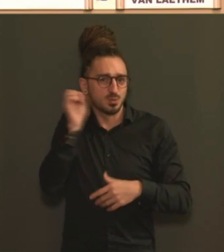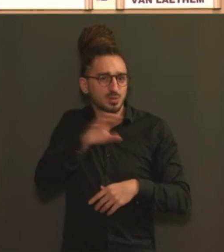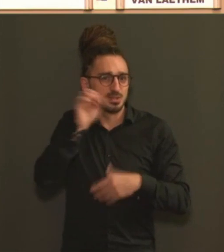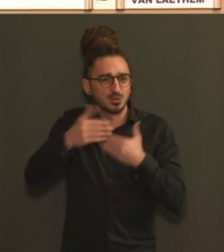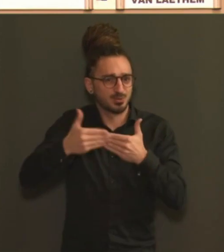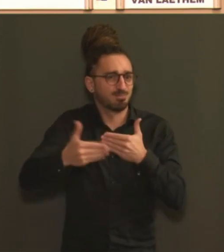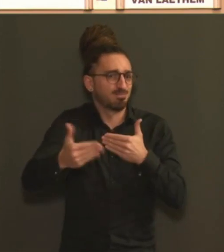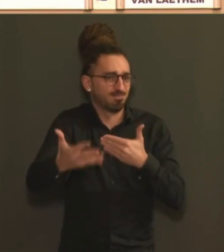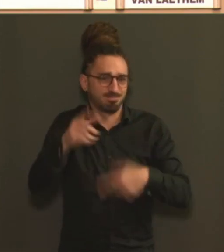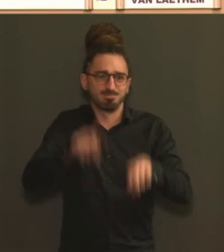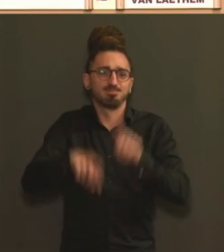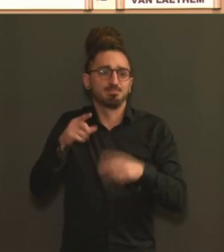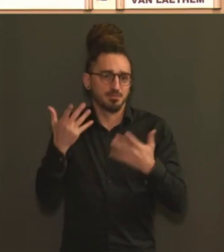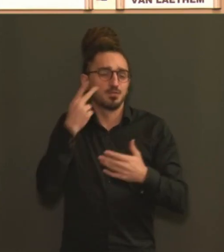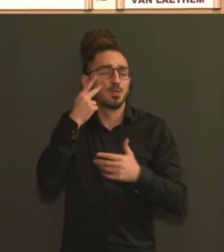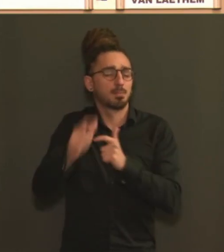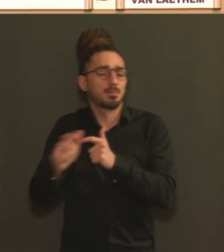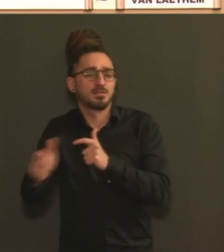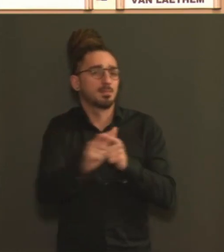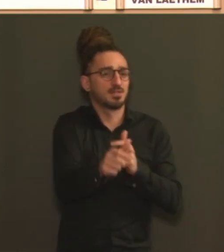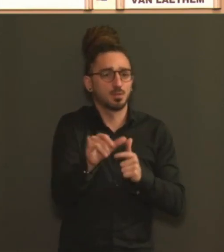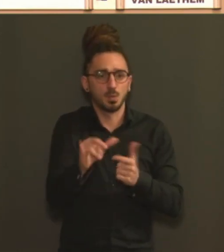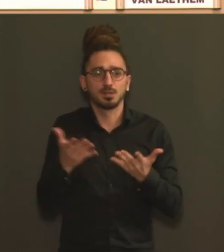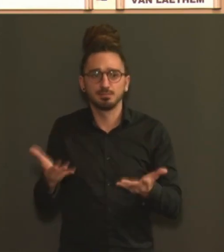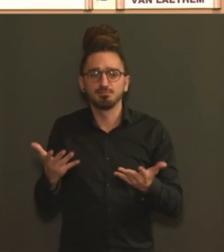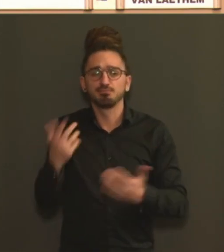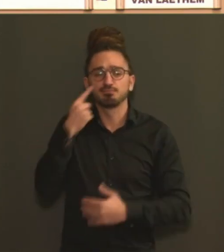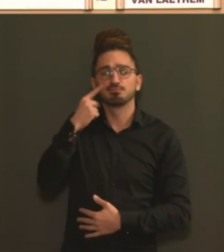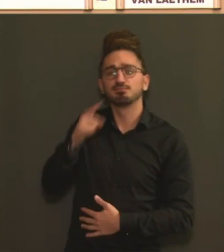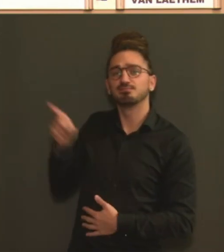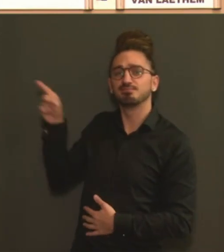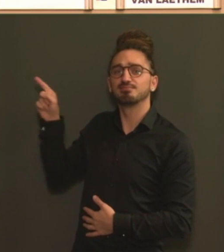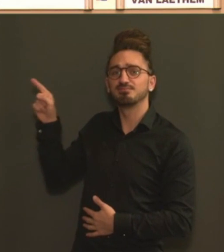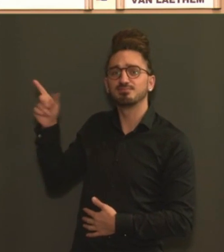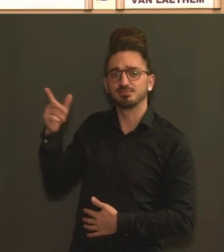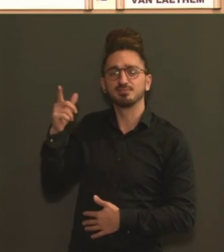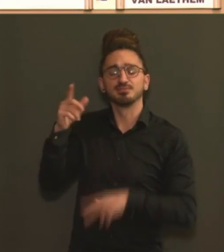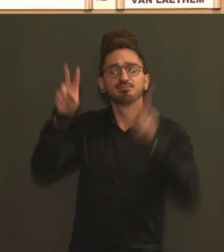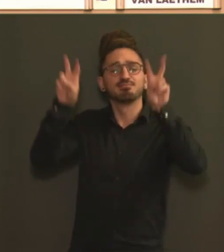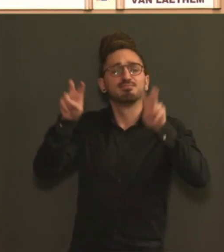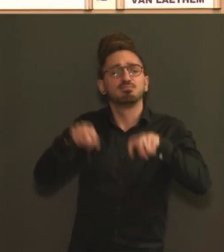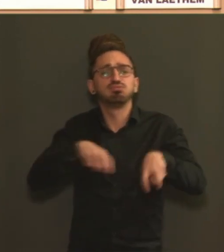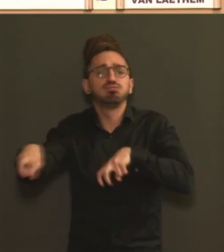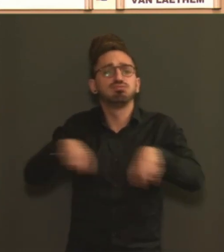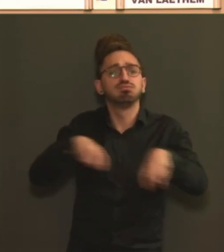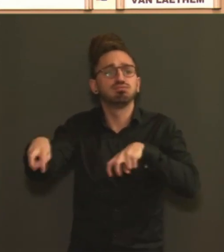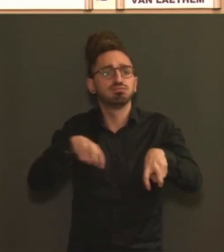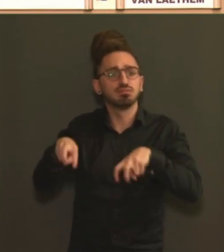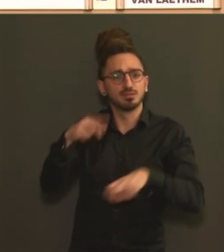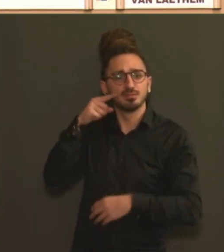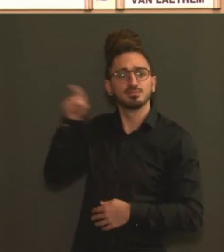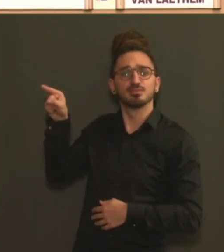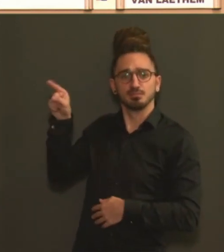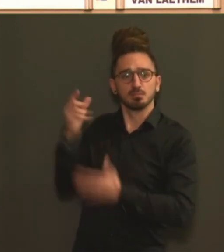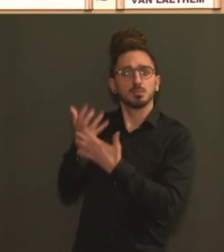avez devant vous un tableau qui vous parle de la mobilité et vous voyez très clairement que les chiffres de mobilité ont, durant